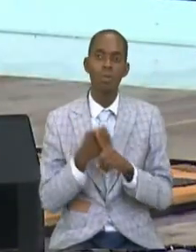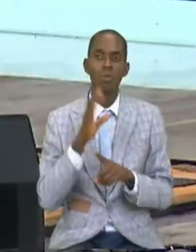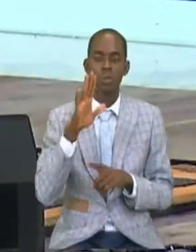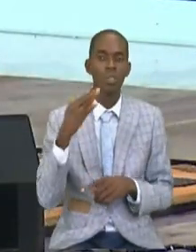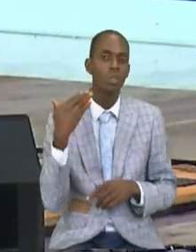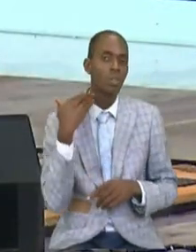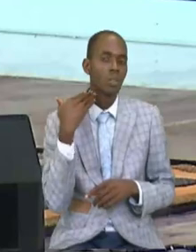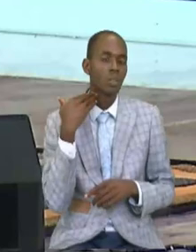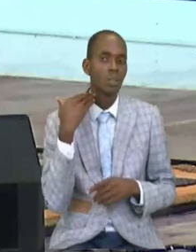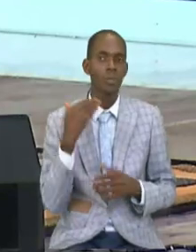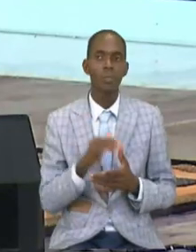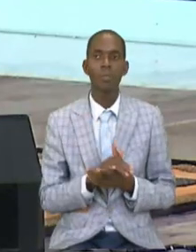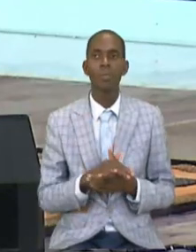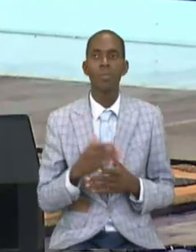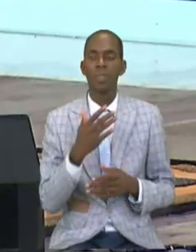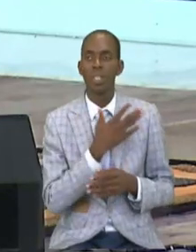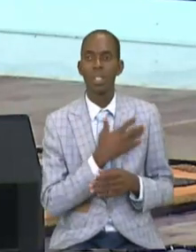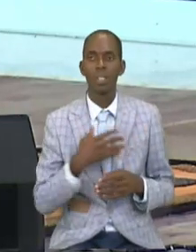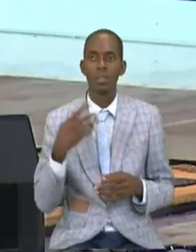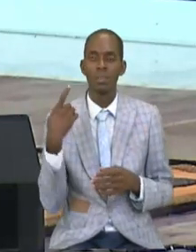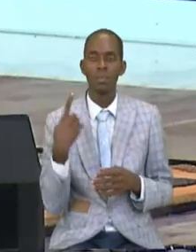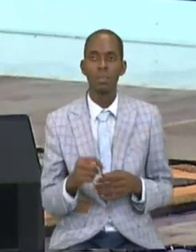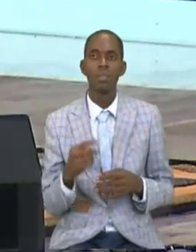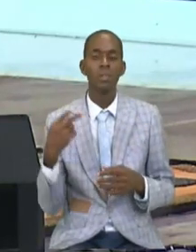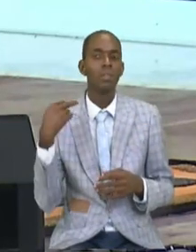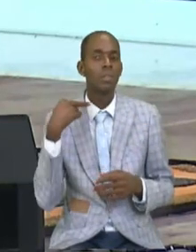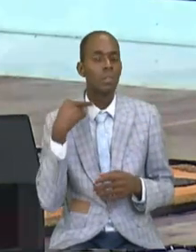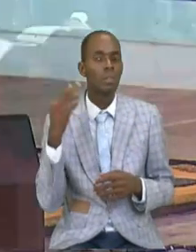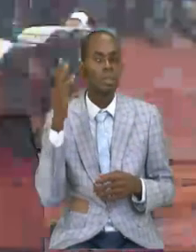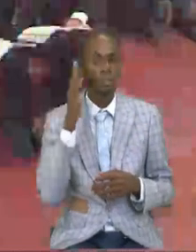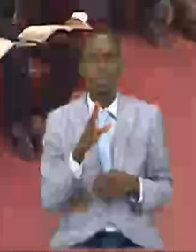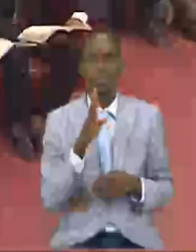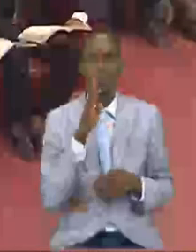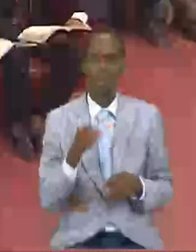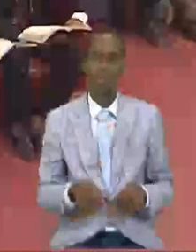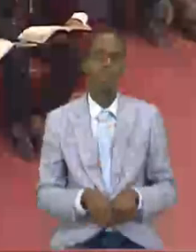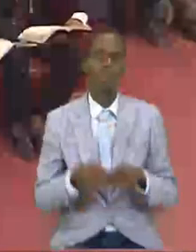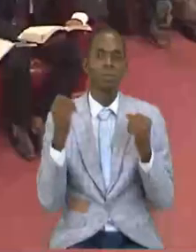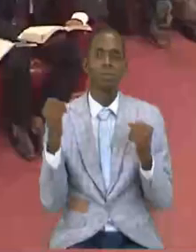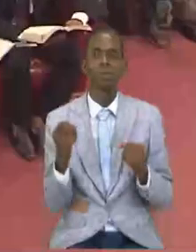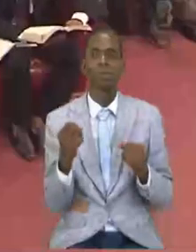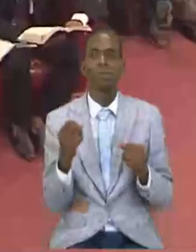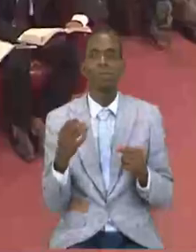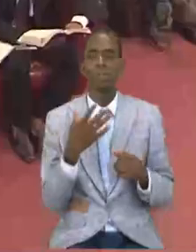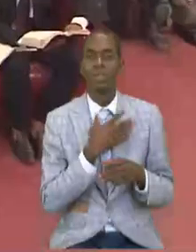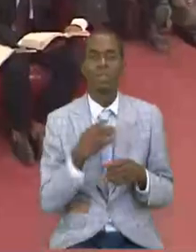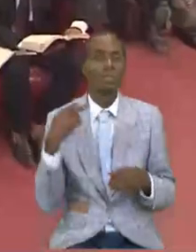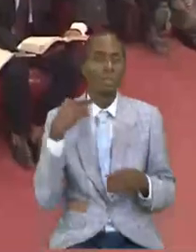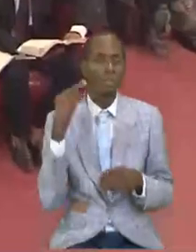dessus ton cou, et la graisse fera éclater le joug.